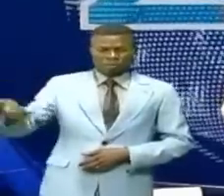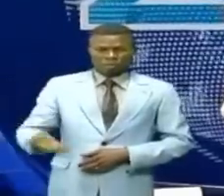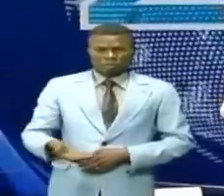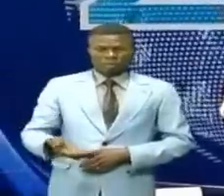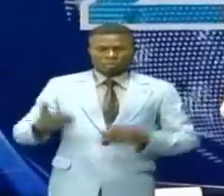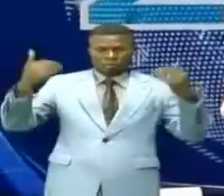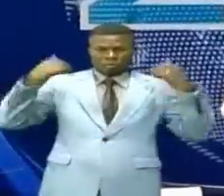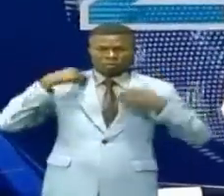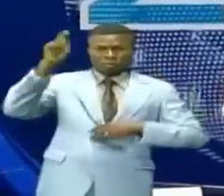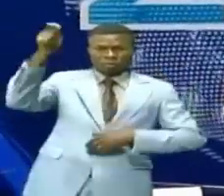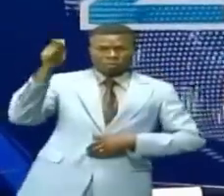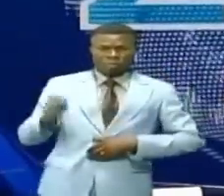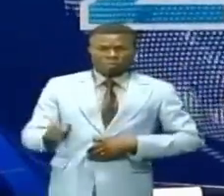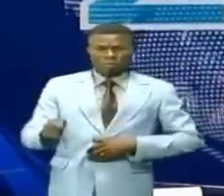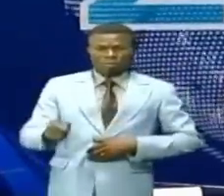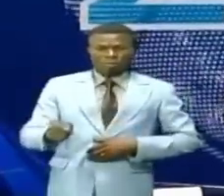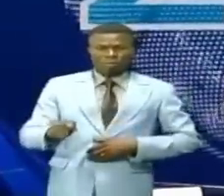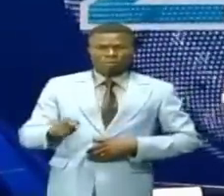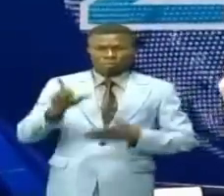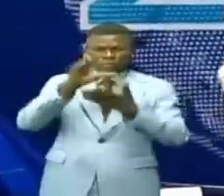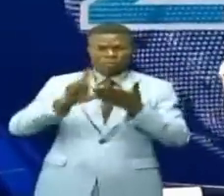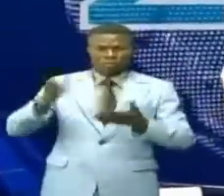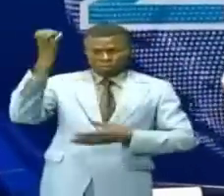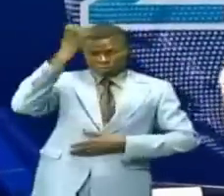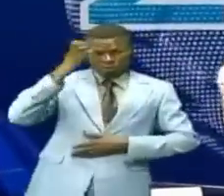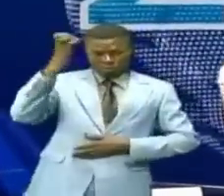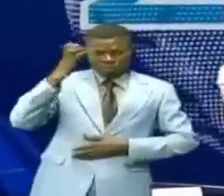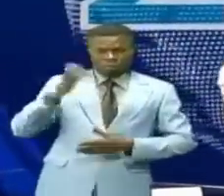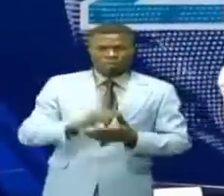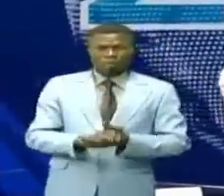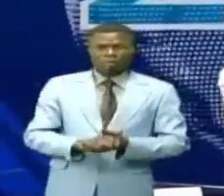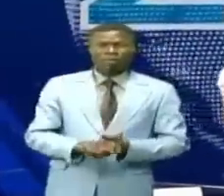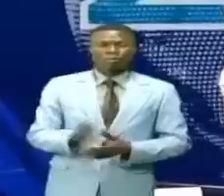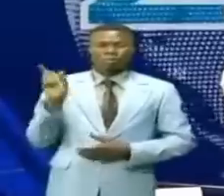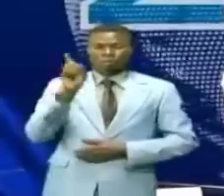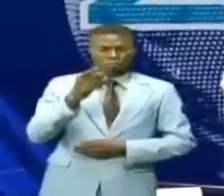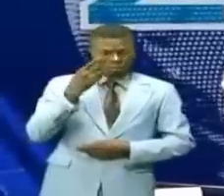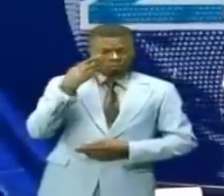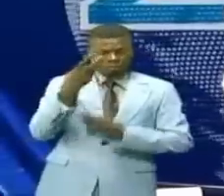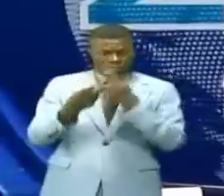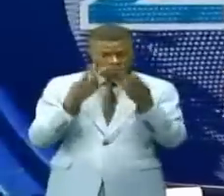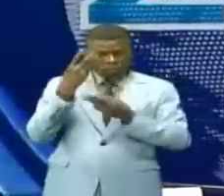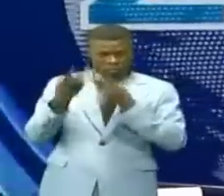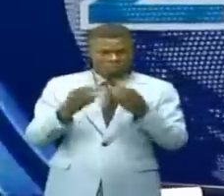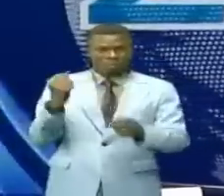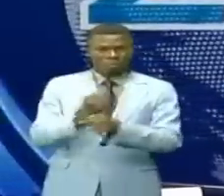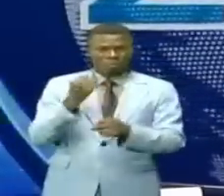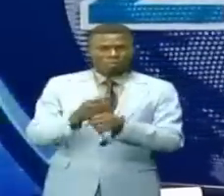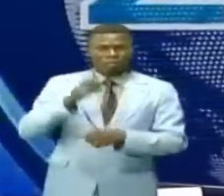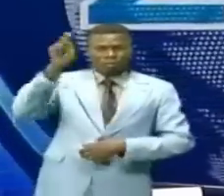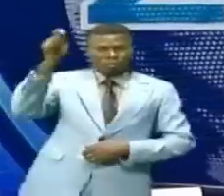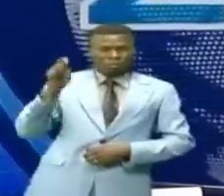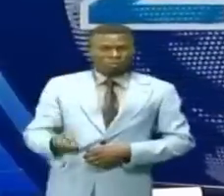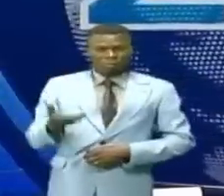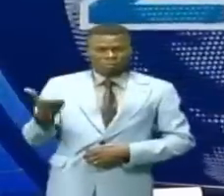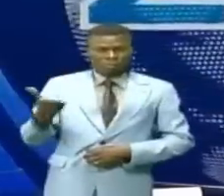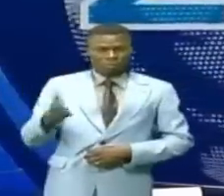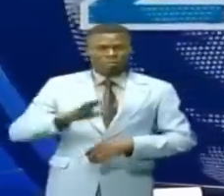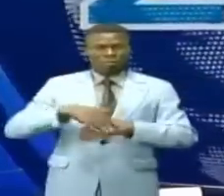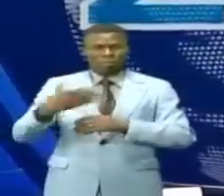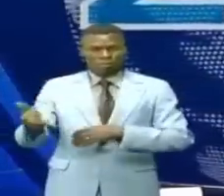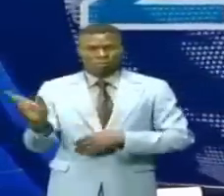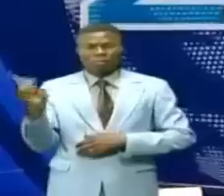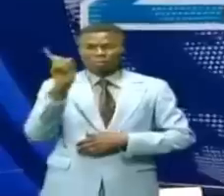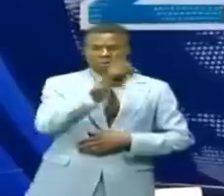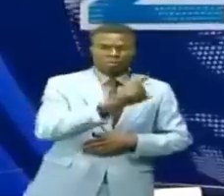d'état-major général des FARDC, le lieutenant-général Christian Tshiwewe, est allé évaluer les opérations militaires. Peu après, il s'est